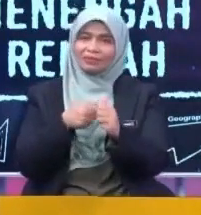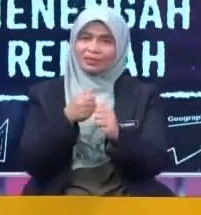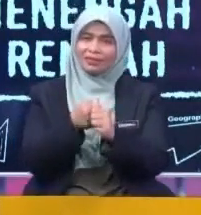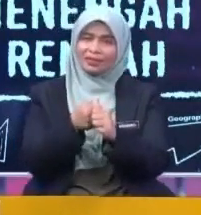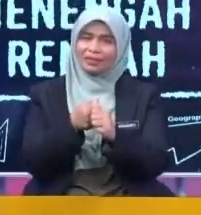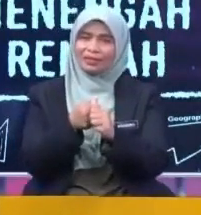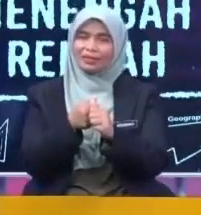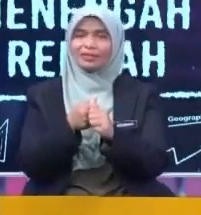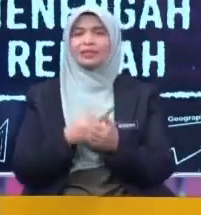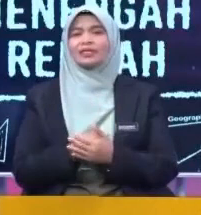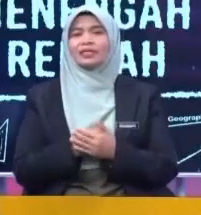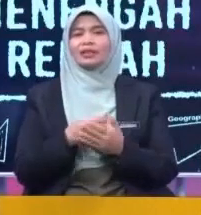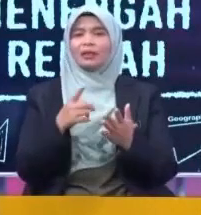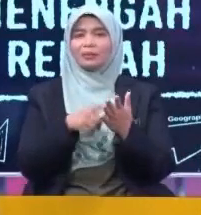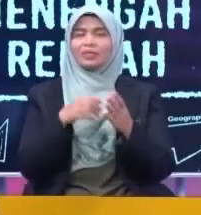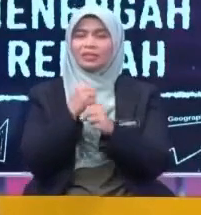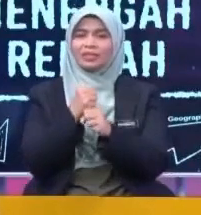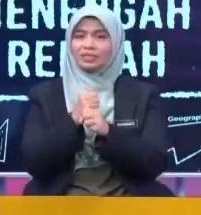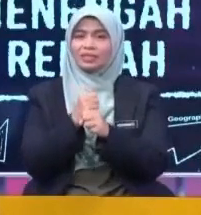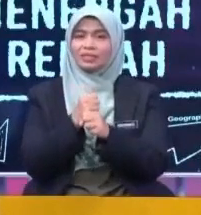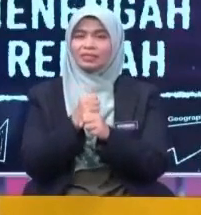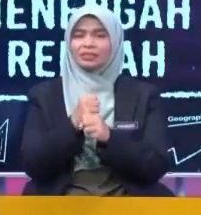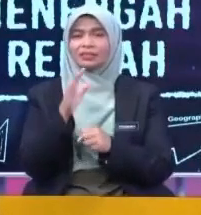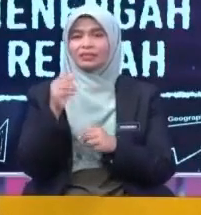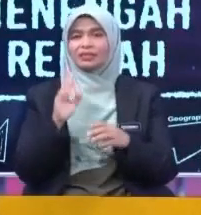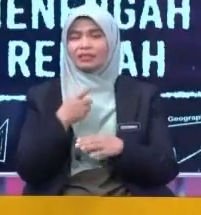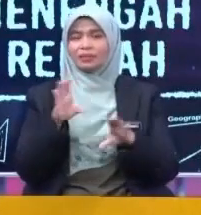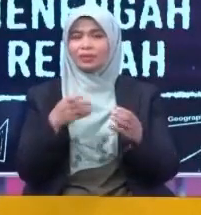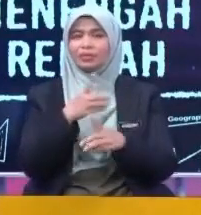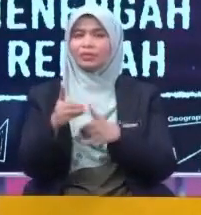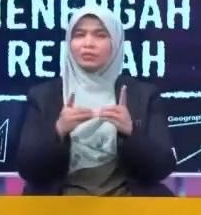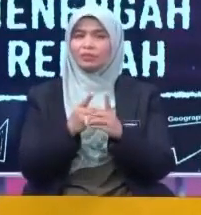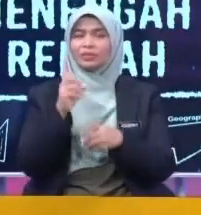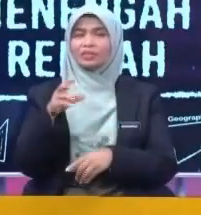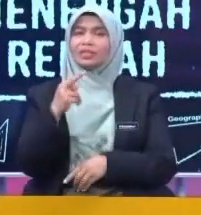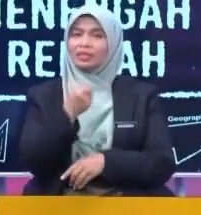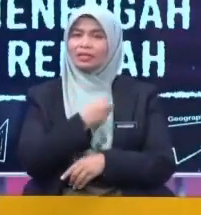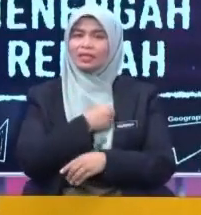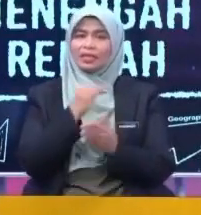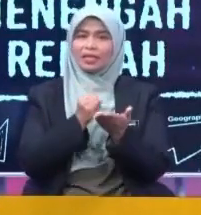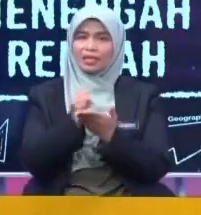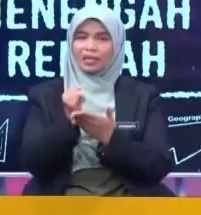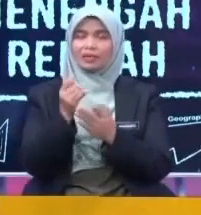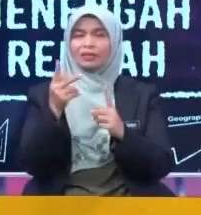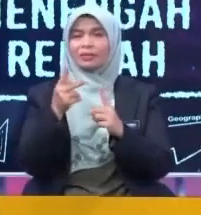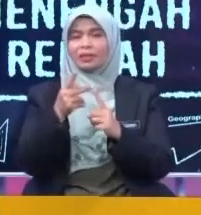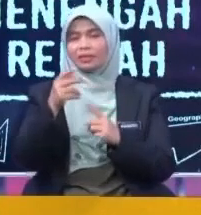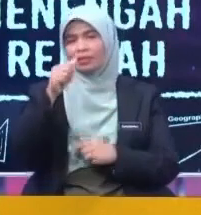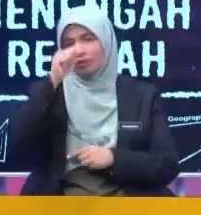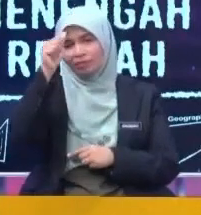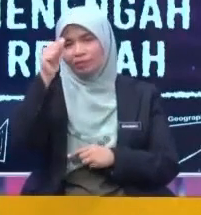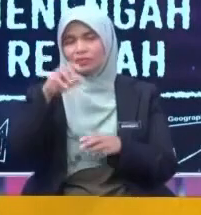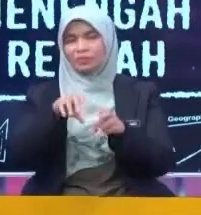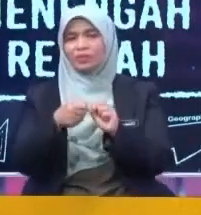kita terlibat ni, apa-apa pekerjaan ataupun yang kita buat di dunia ni, mesti niat kita ikhlas kerana Allah Subhanahu Taala, supaya